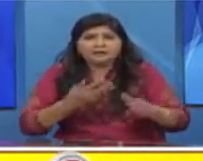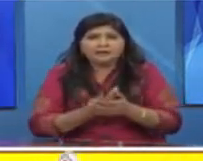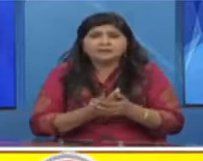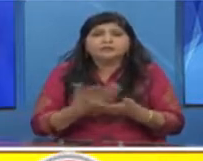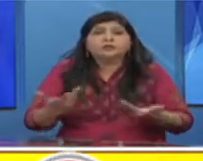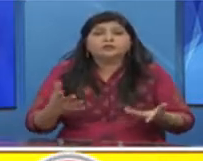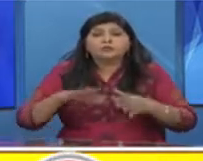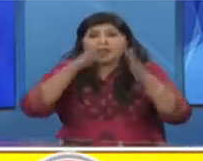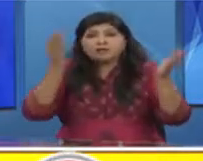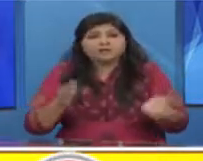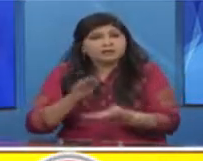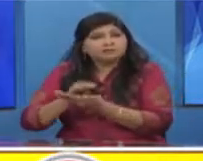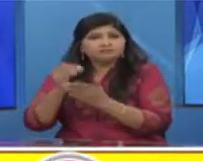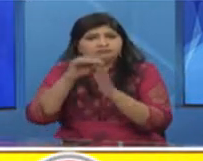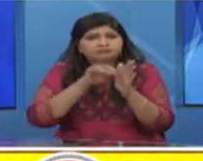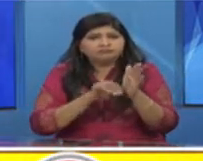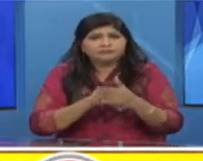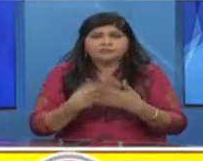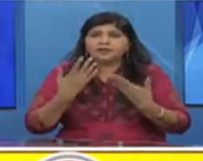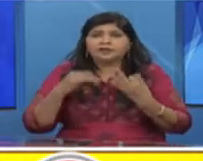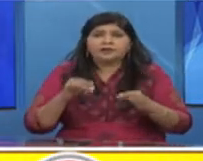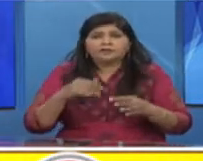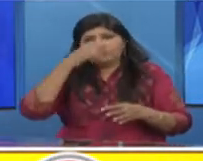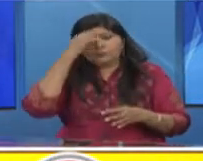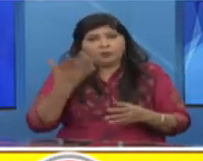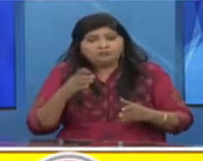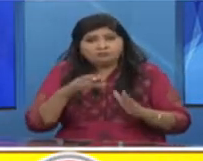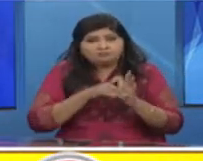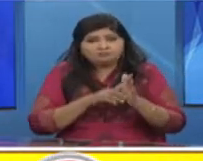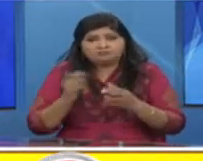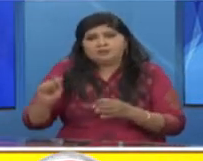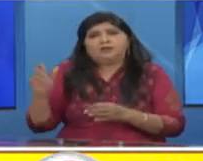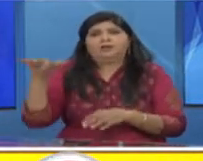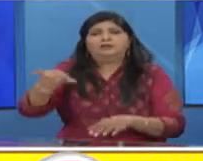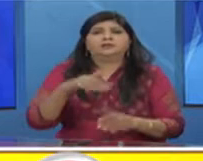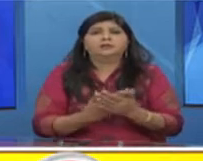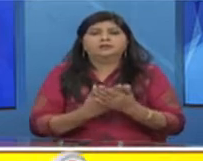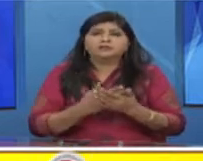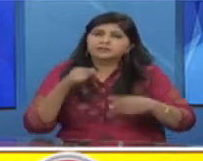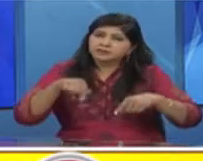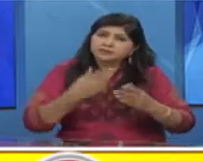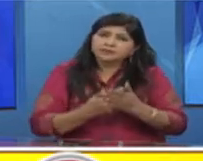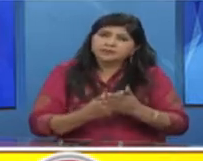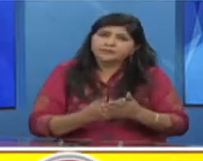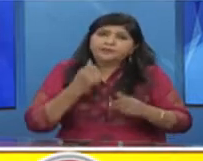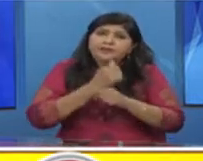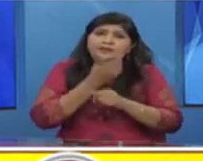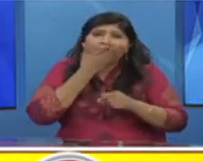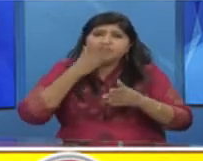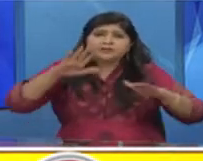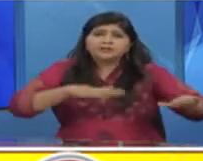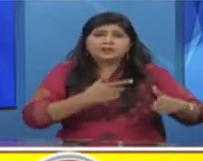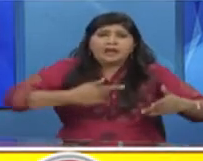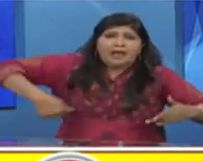उसका प्रबंधन करना अपने आप में काफी महत्वपूर्ण काम है। ऐसे में ग्लेशियर और